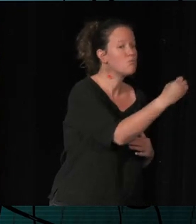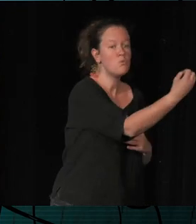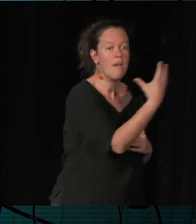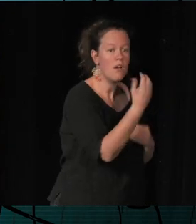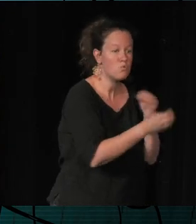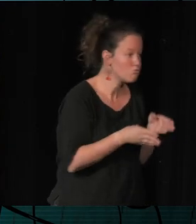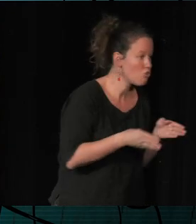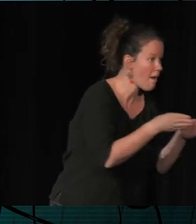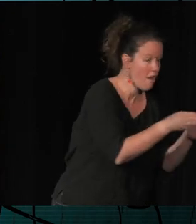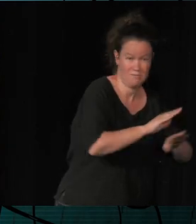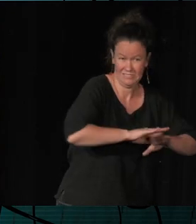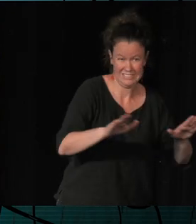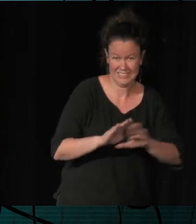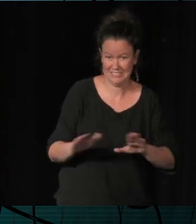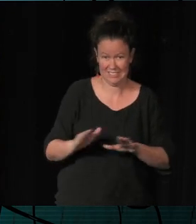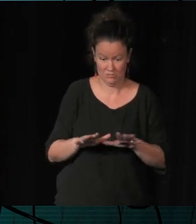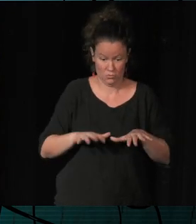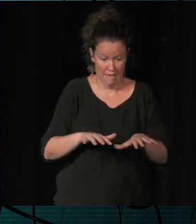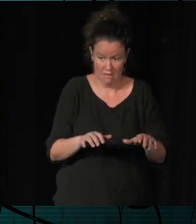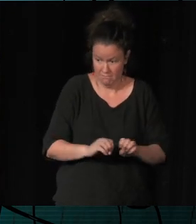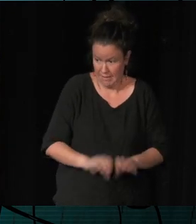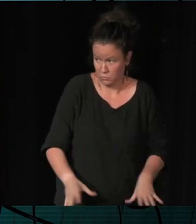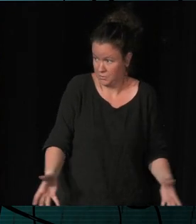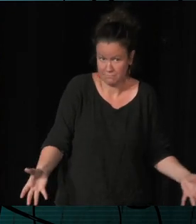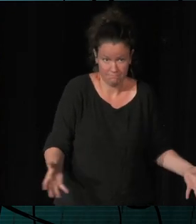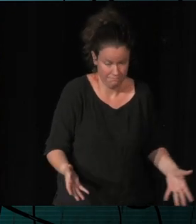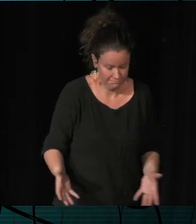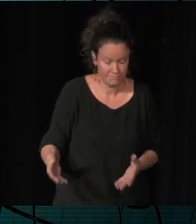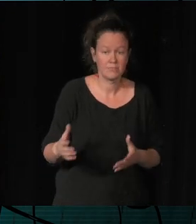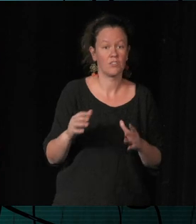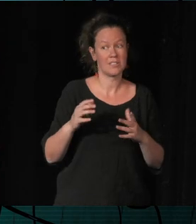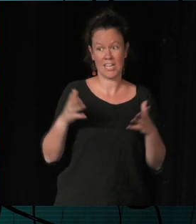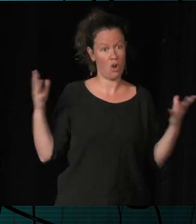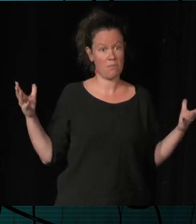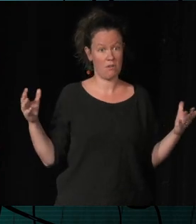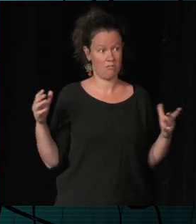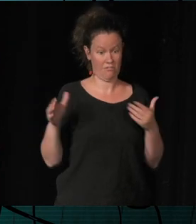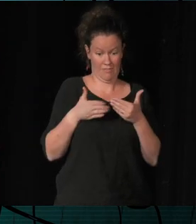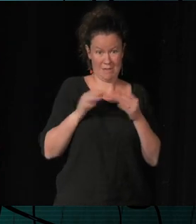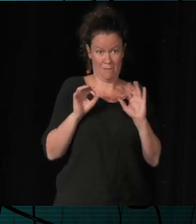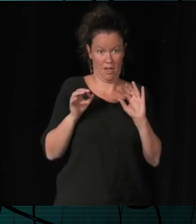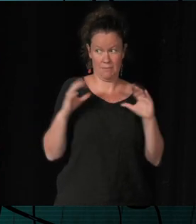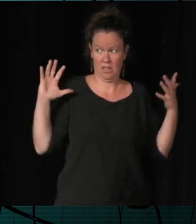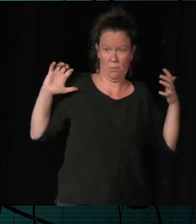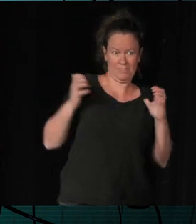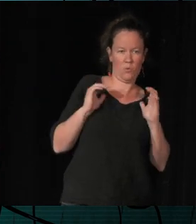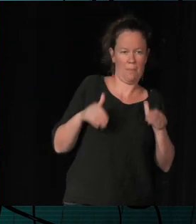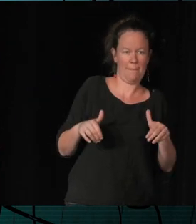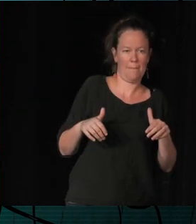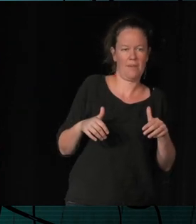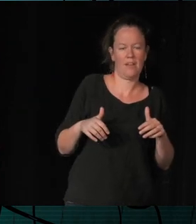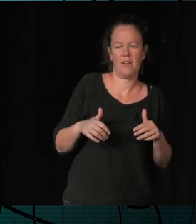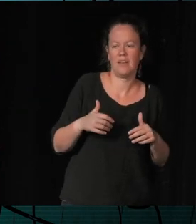Donc ça jouait avec ça, une extrême ouverture mais qui est oppressante, et en même temps une extrême claustrophobie parce qu'on est coincé